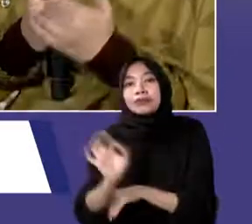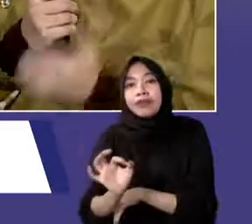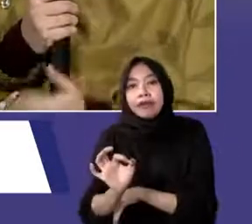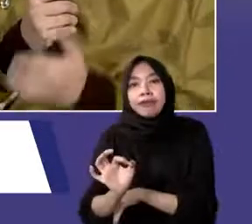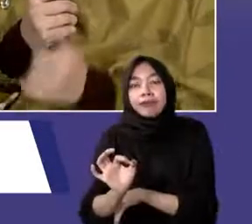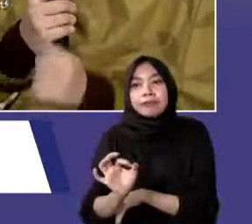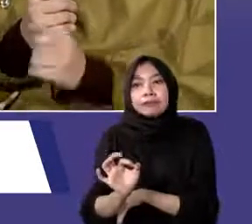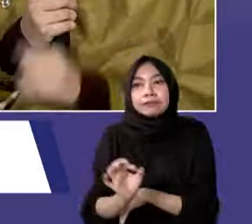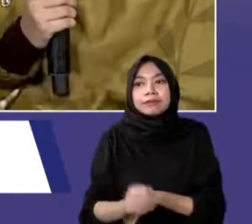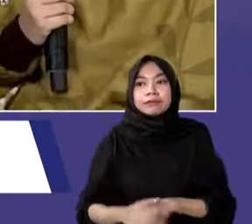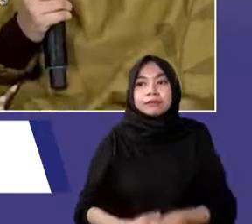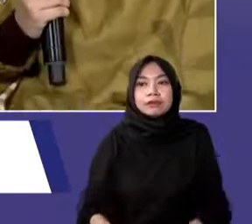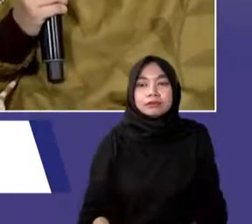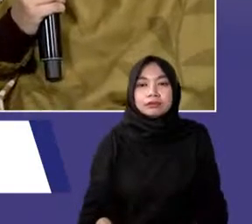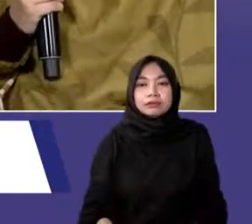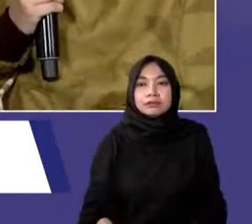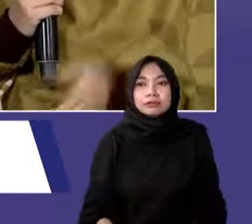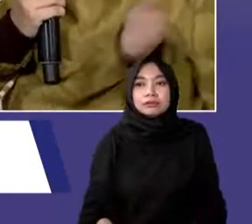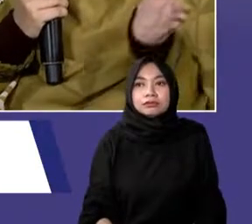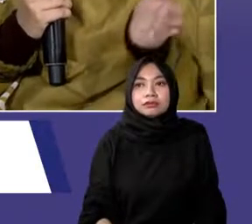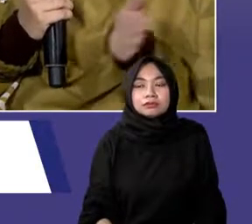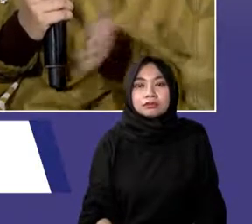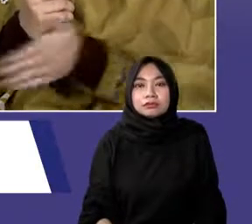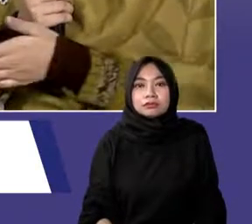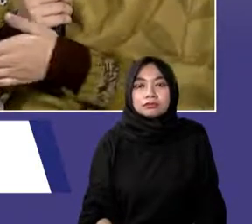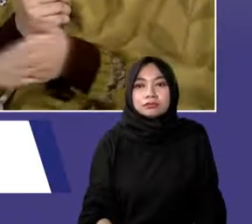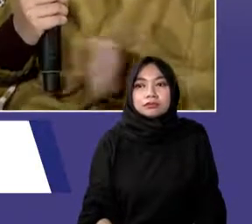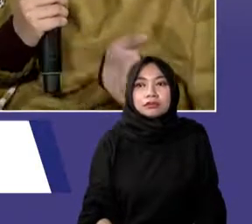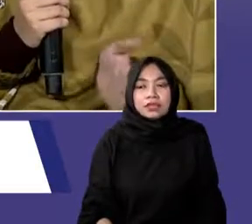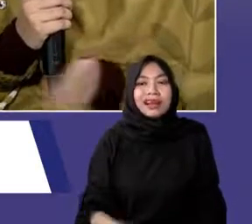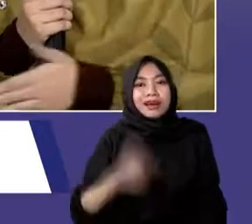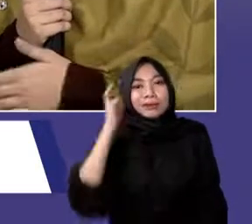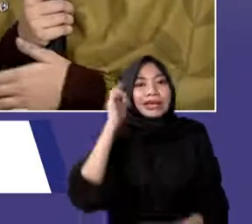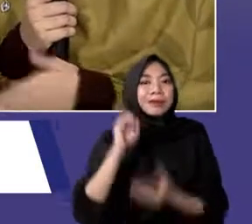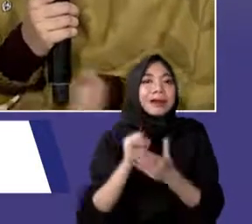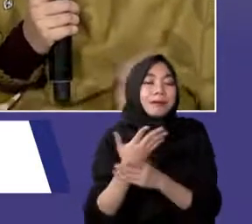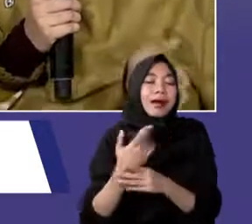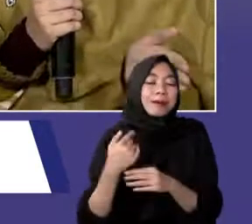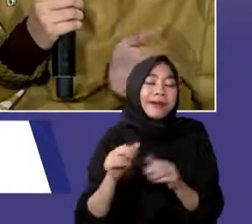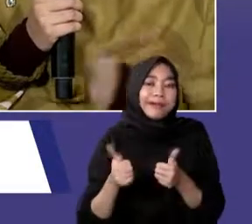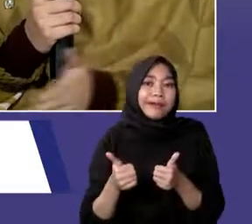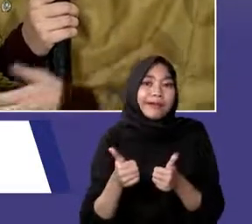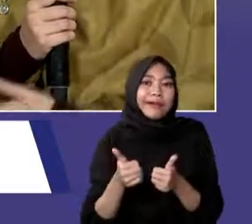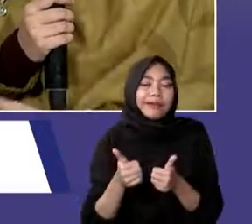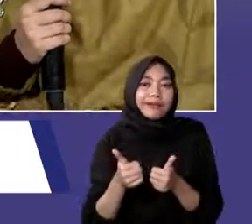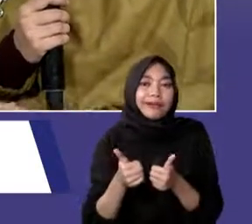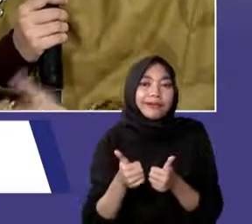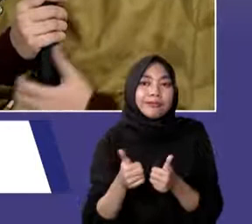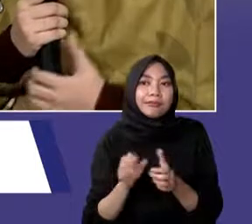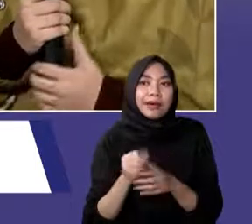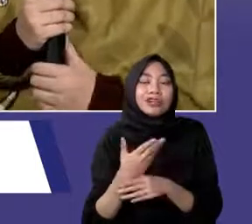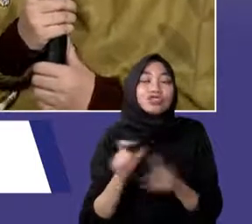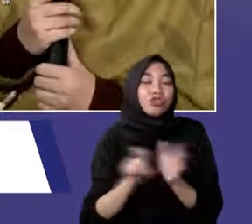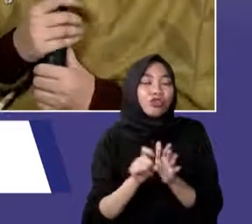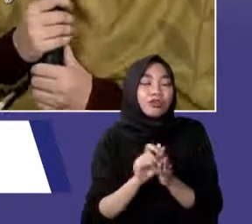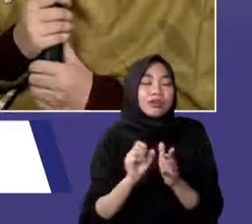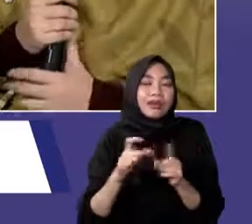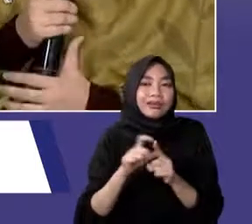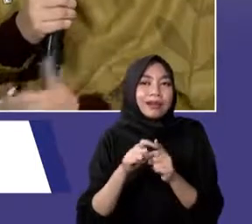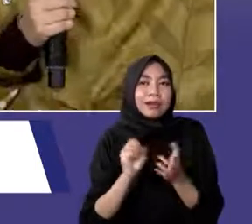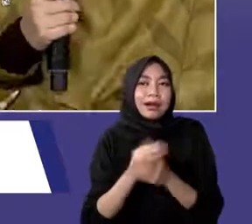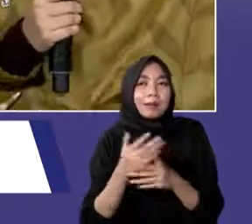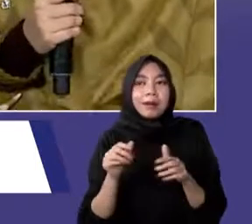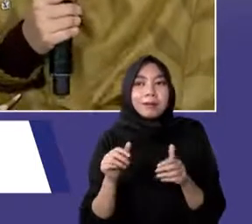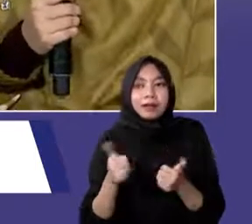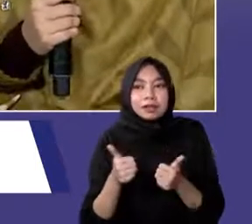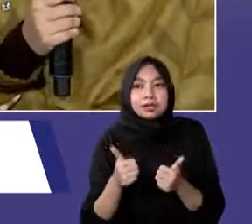86% dari target yang ditetapkan oleh WHO. Dan ini adalah sebuah progres yang sangat baik yang bisa kita lihat. Dan sejauh ini